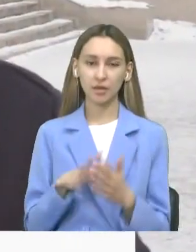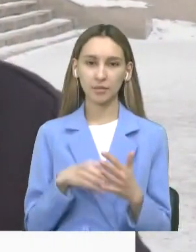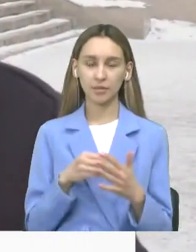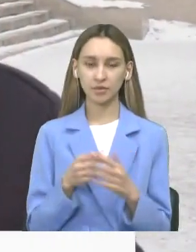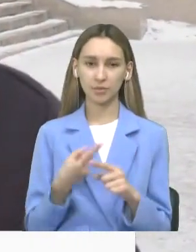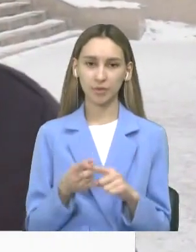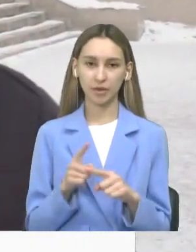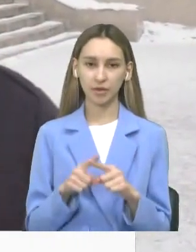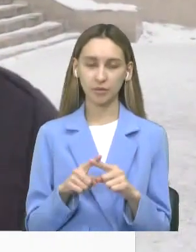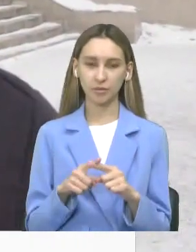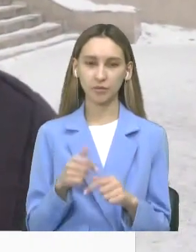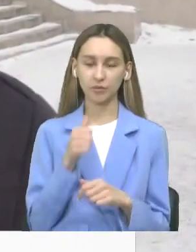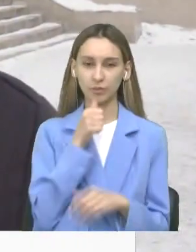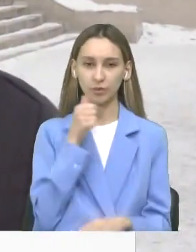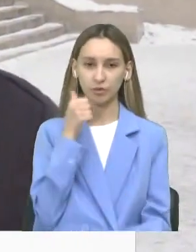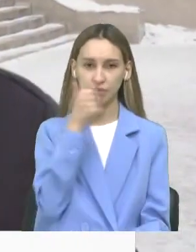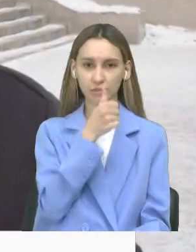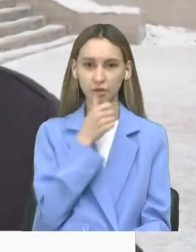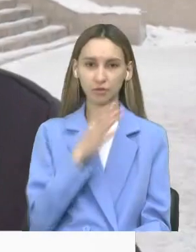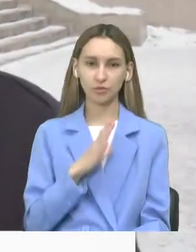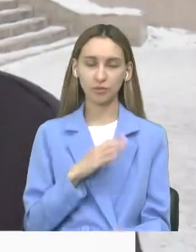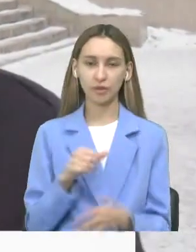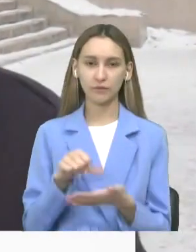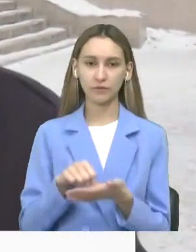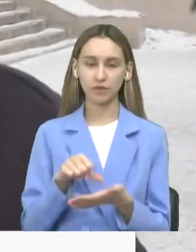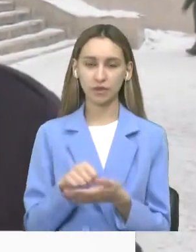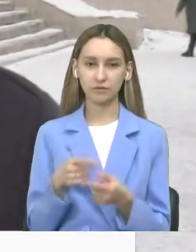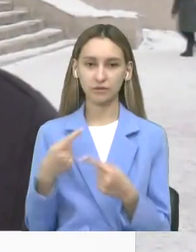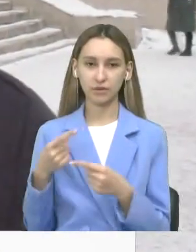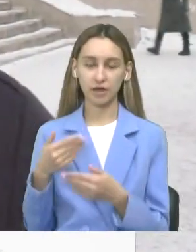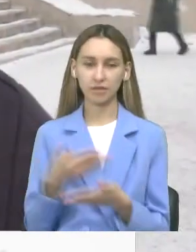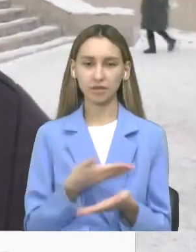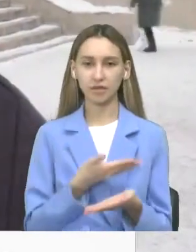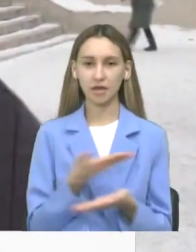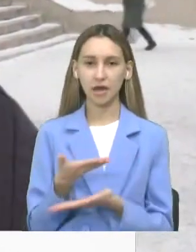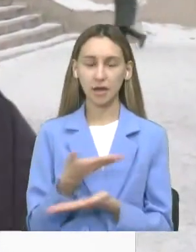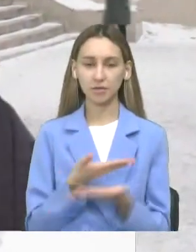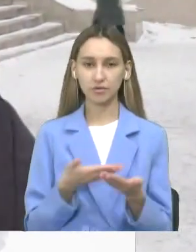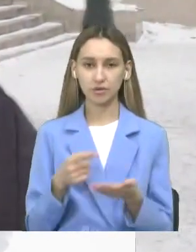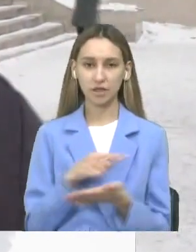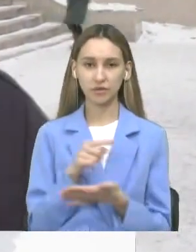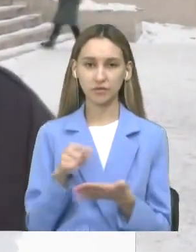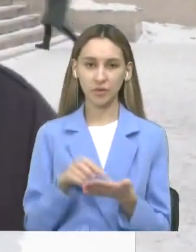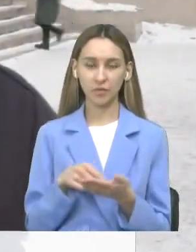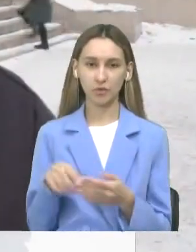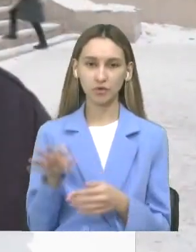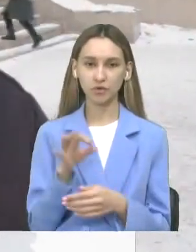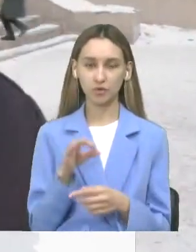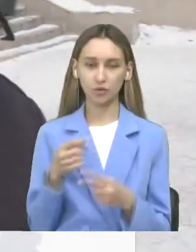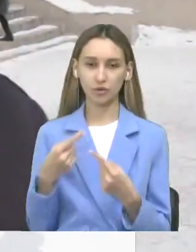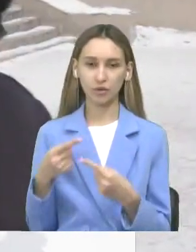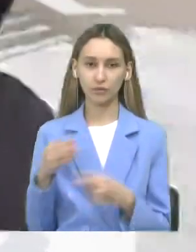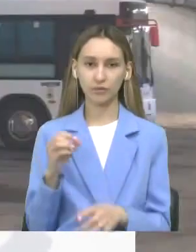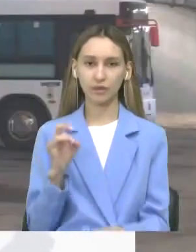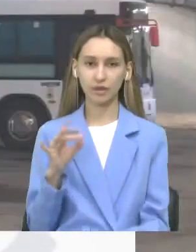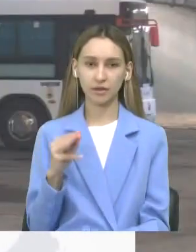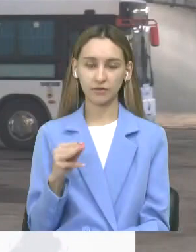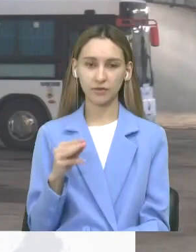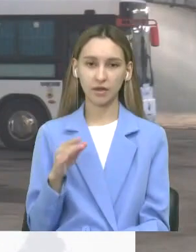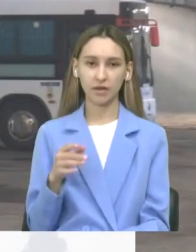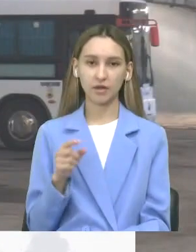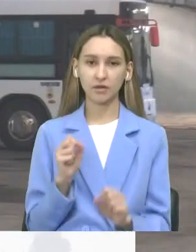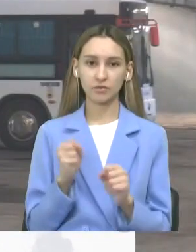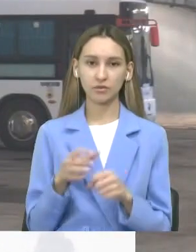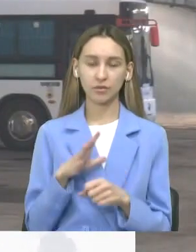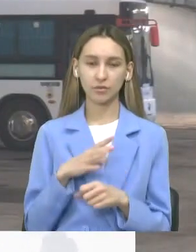қаншама. Ол бізге қажет пе? Одан да жұмысын жалғастыра берсін. Қазір таксидің бағасы шарықтап кеткен. 100 теңге ештеңе емес қой. Айта